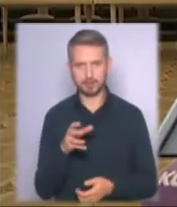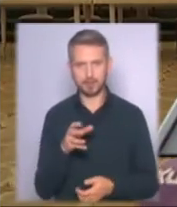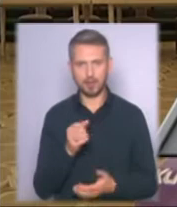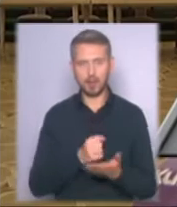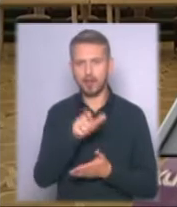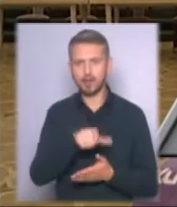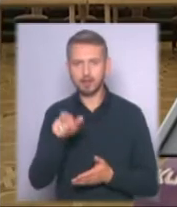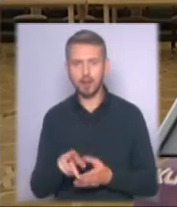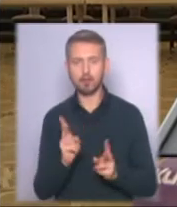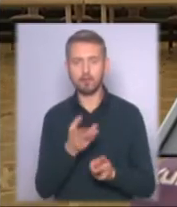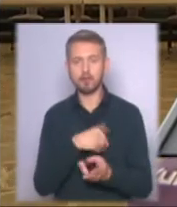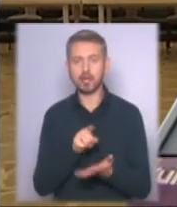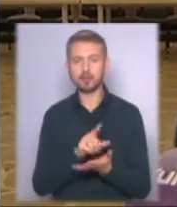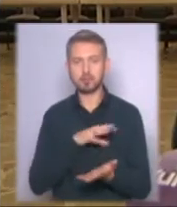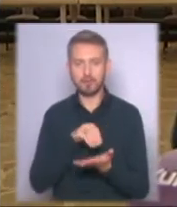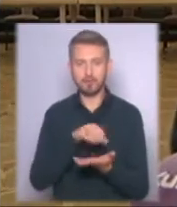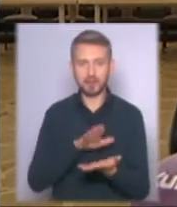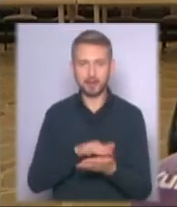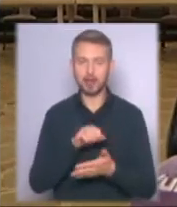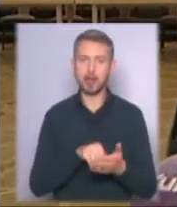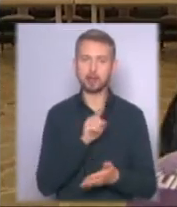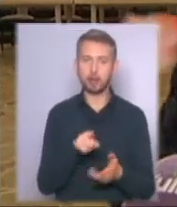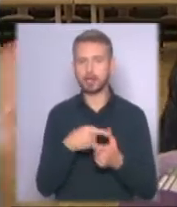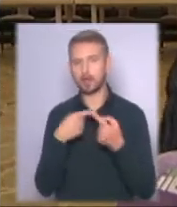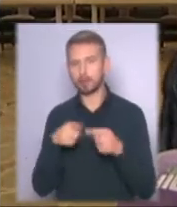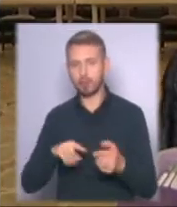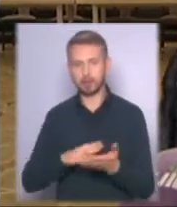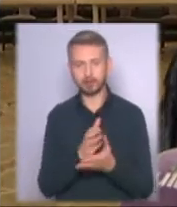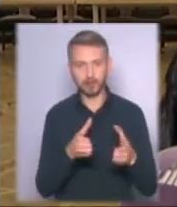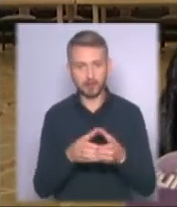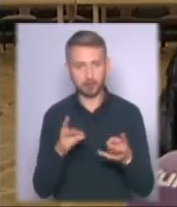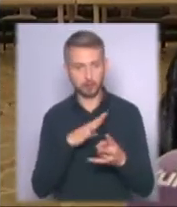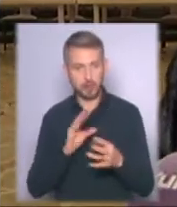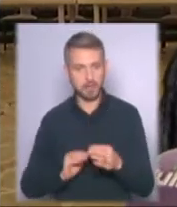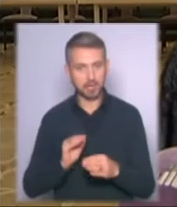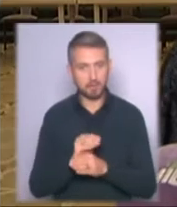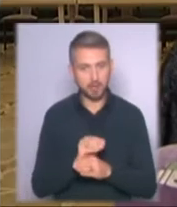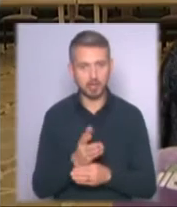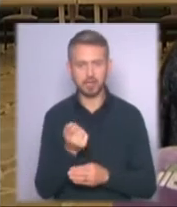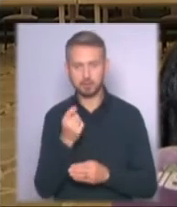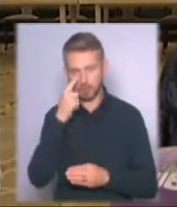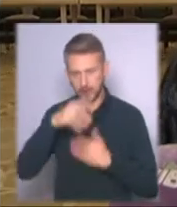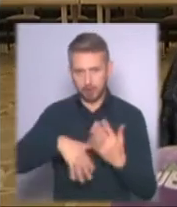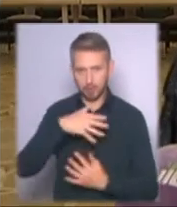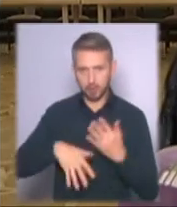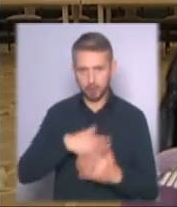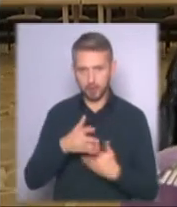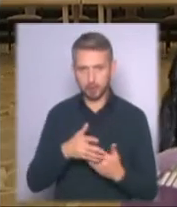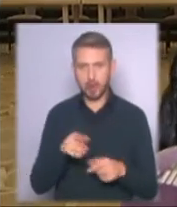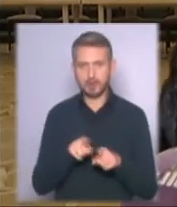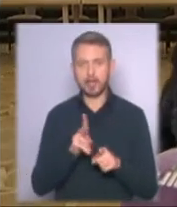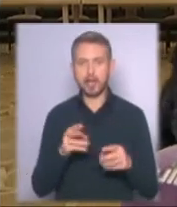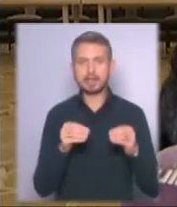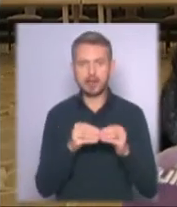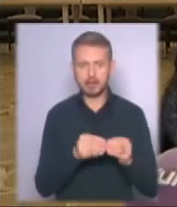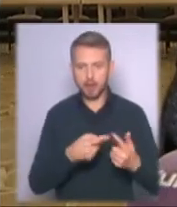кандидатах, які ми повинні будемо вписати від тої чи іної політичної сили, тобто треба було їх додати. Вот. Немножко ми запутались, тому як 10 округів, вот